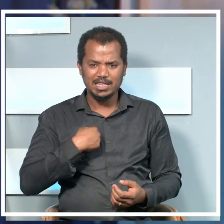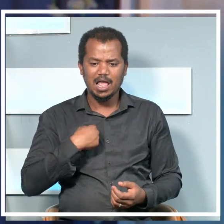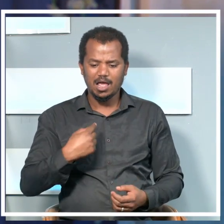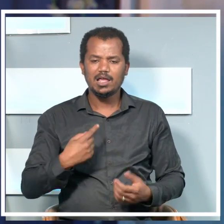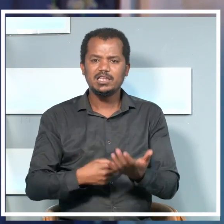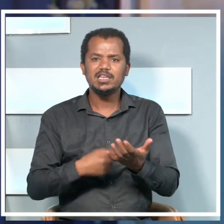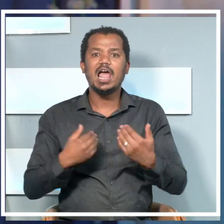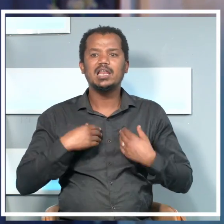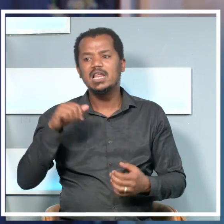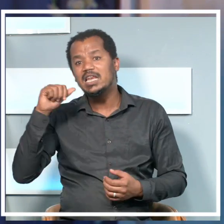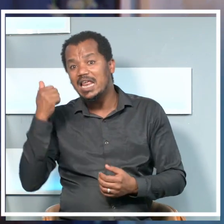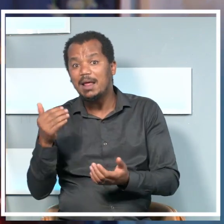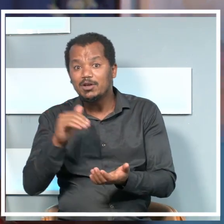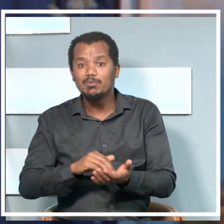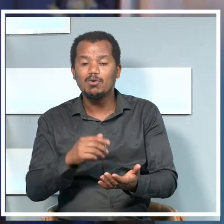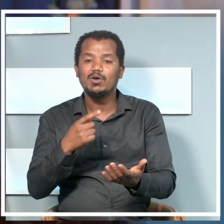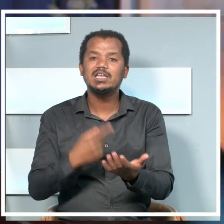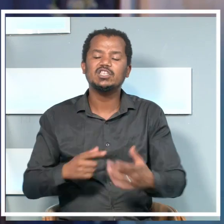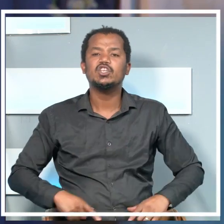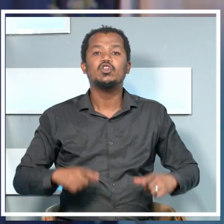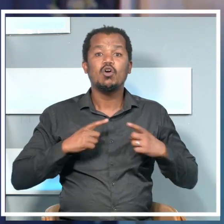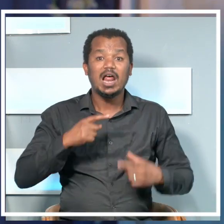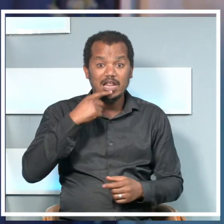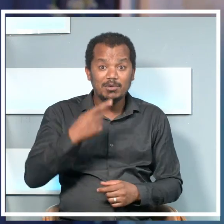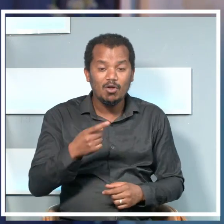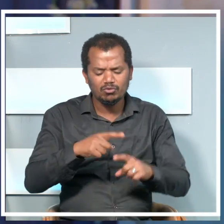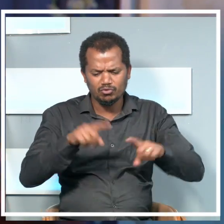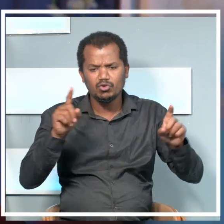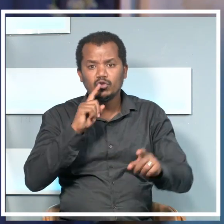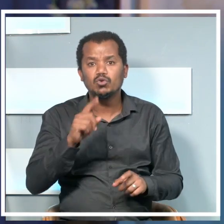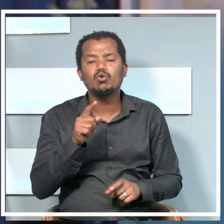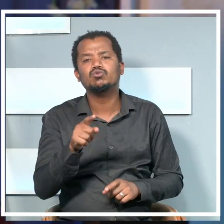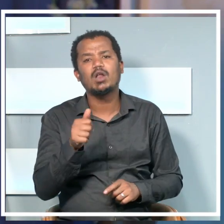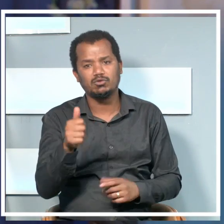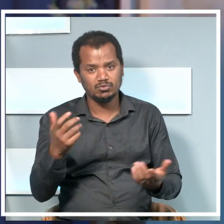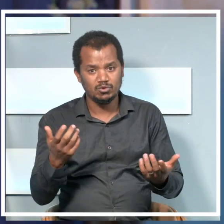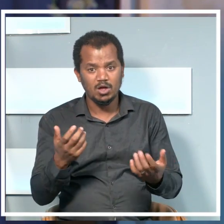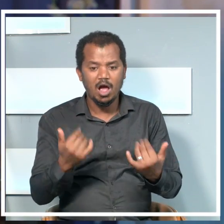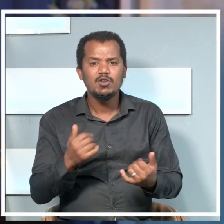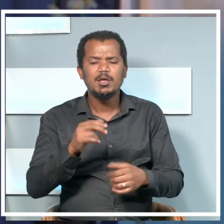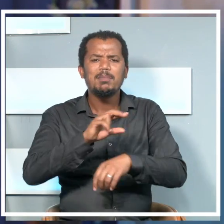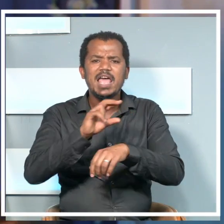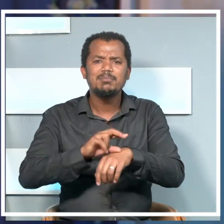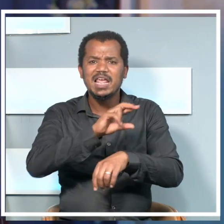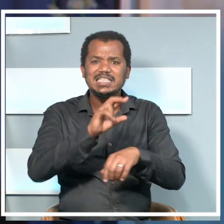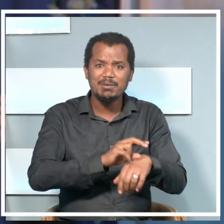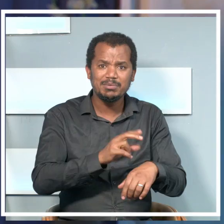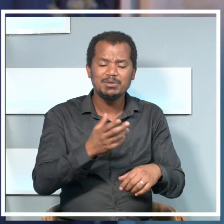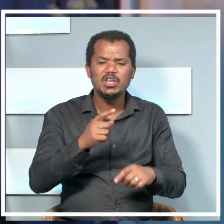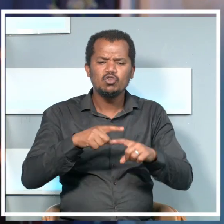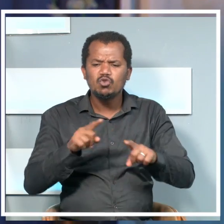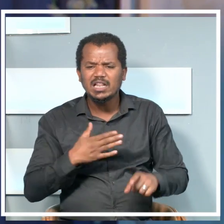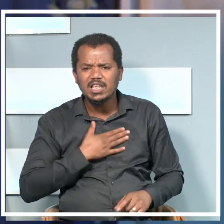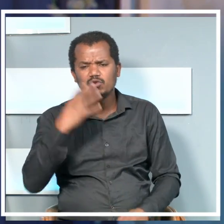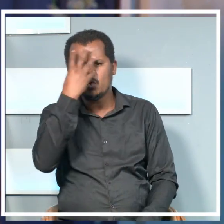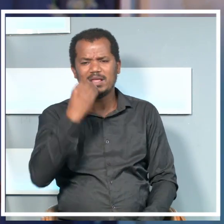እኛ እንደዚህ አለን ግን ሌላም ደግሞ እንደዚህ ይኖራል የሚለውም እኮ ልዩ ነው እሱ መራሱ። አሁን ብሔር ብሔረሰብ